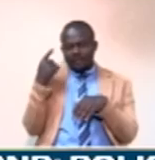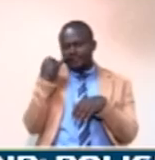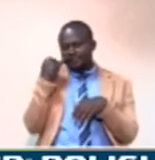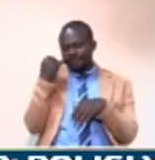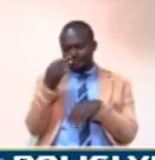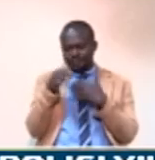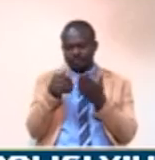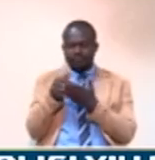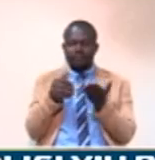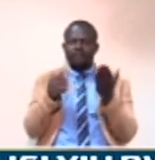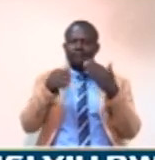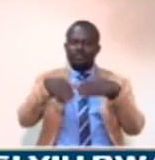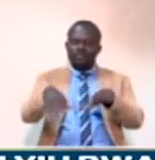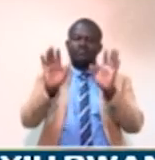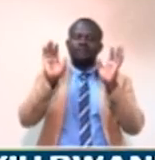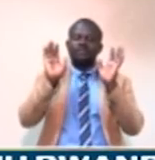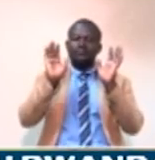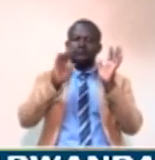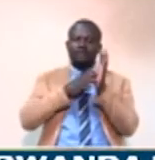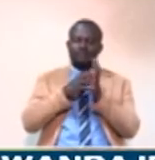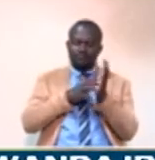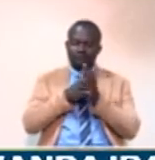rero uretse udohotse